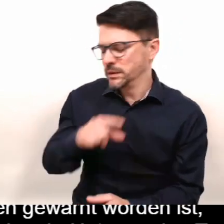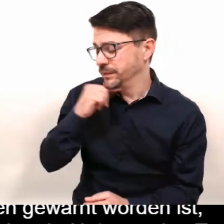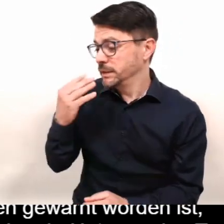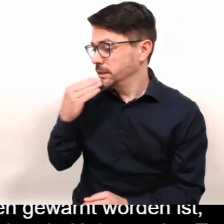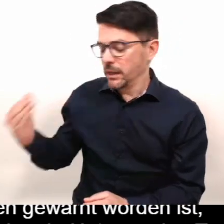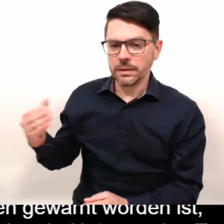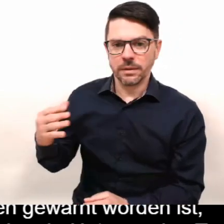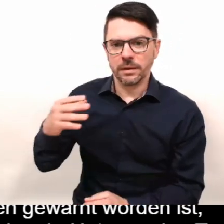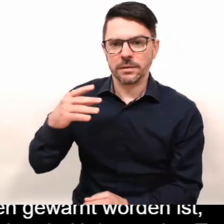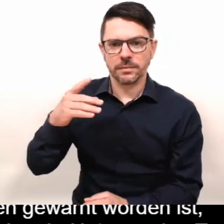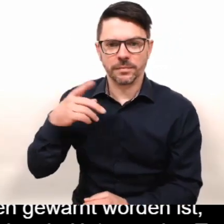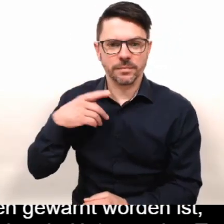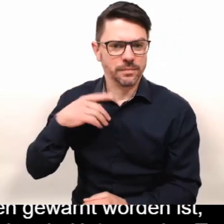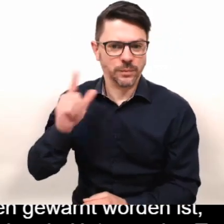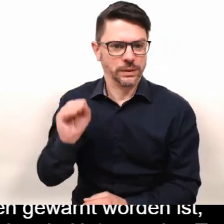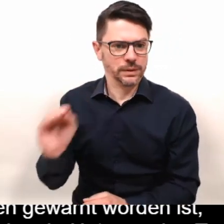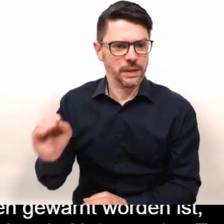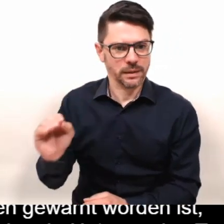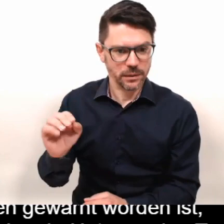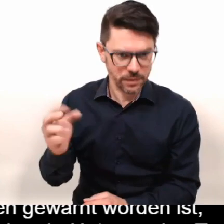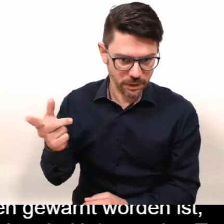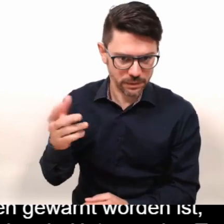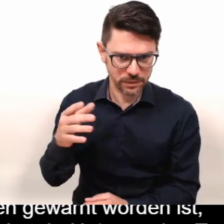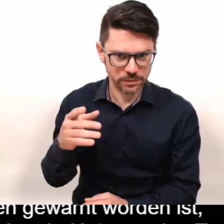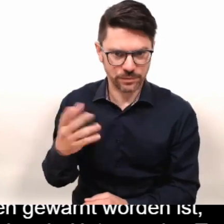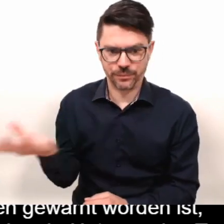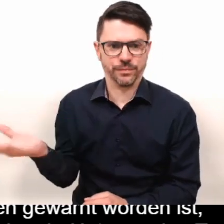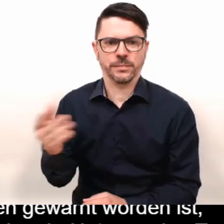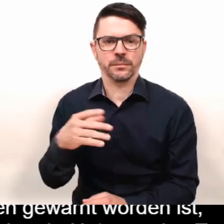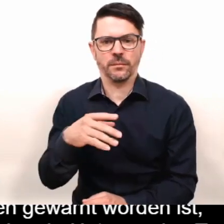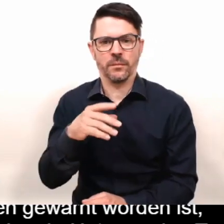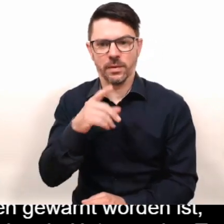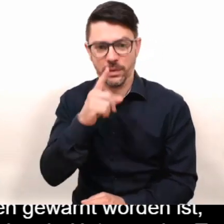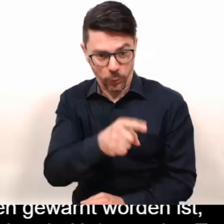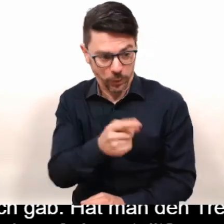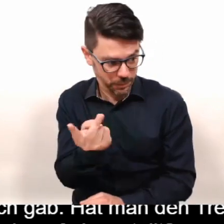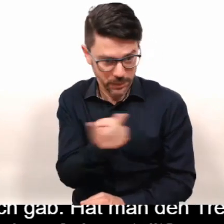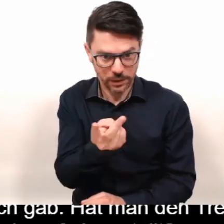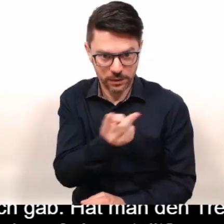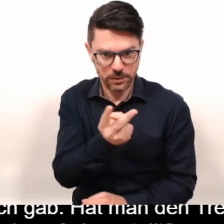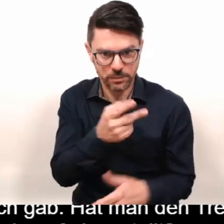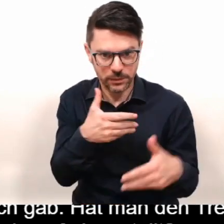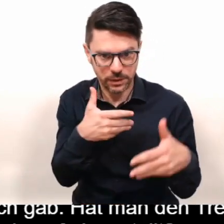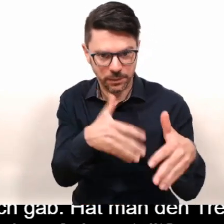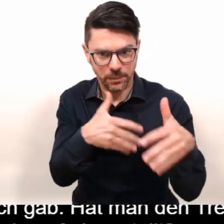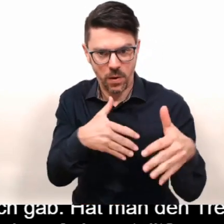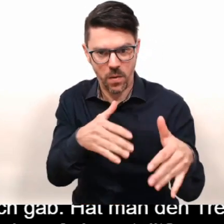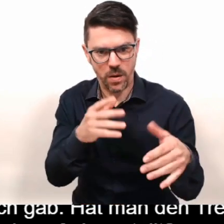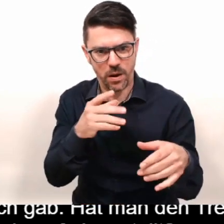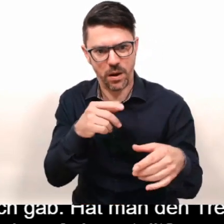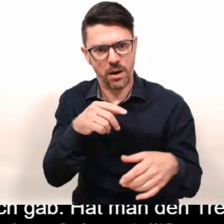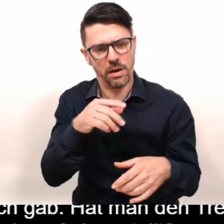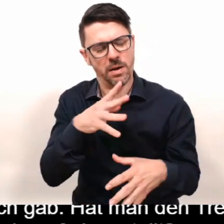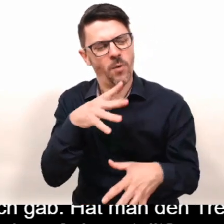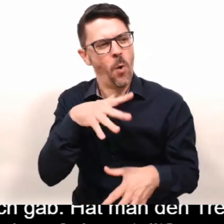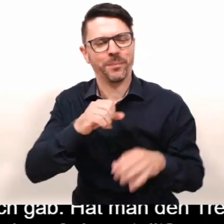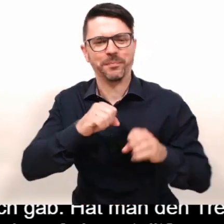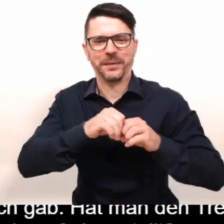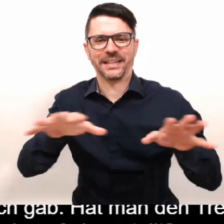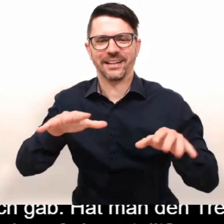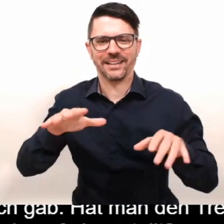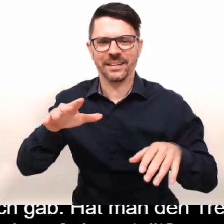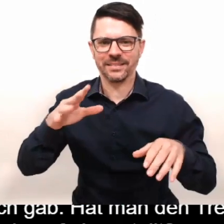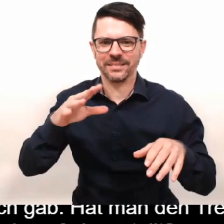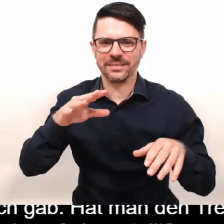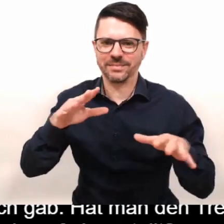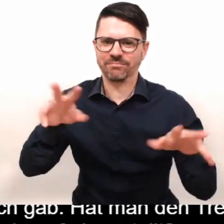Also man muss natürlich sagen, es gab jetzt nicht nur die beiden Demonstrationen, die relativ stark in den Medien Berücksichtigung gefunden haben, sondern es gab, wenn ich es richtig im